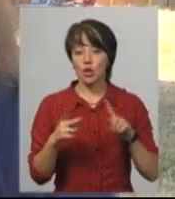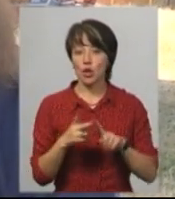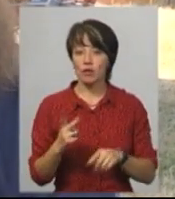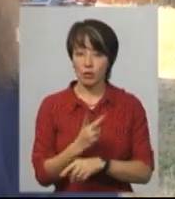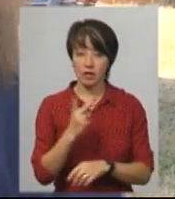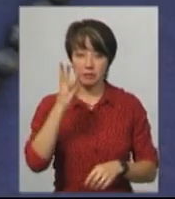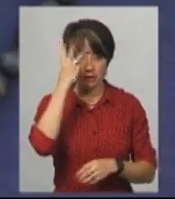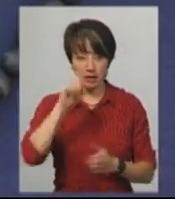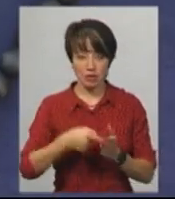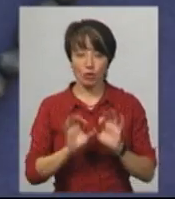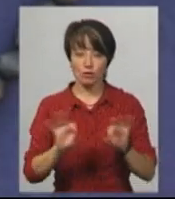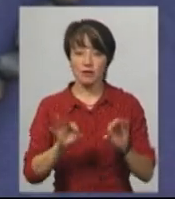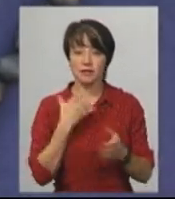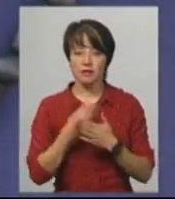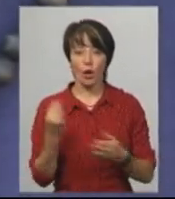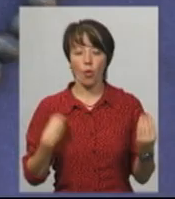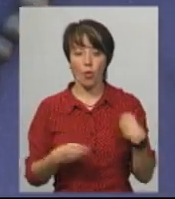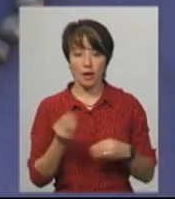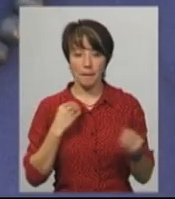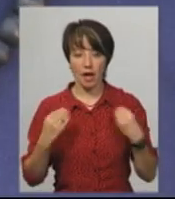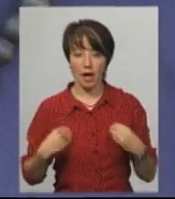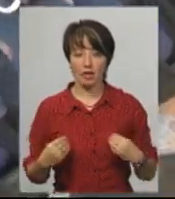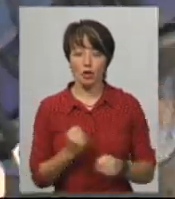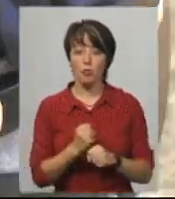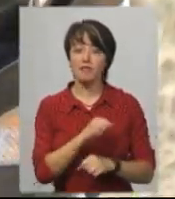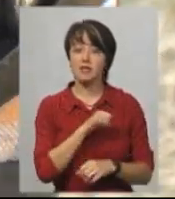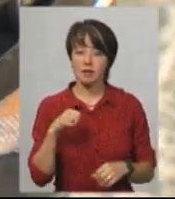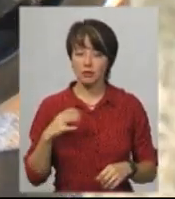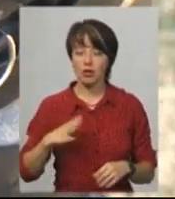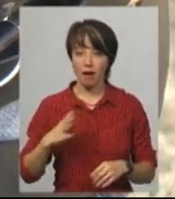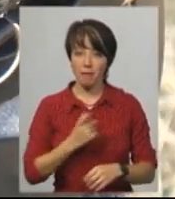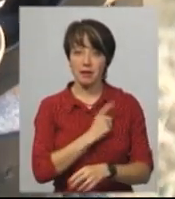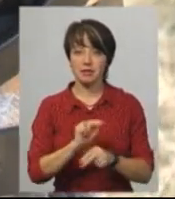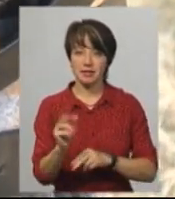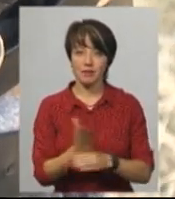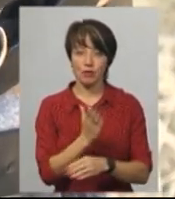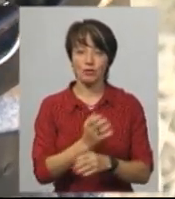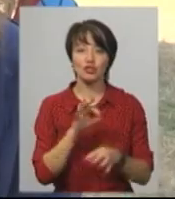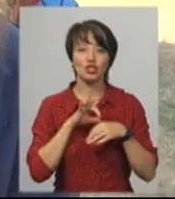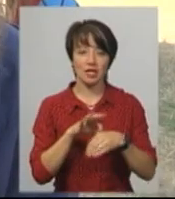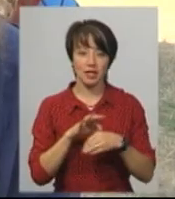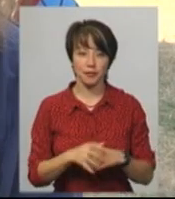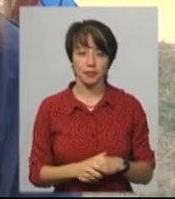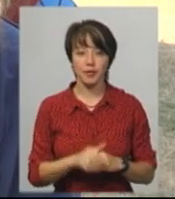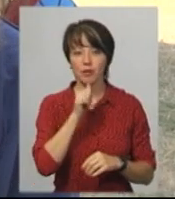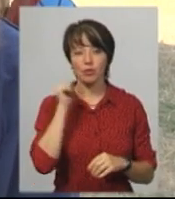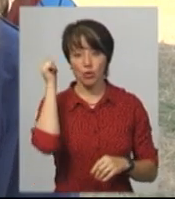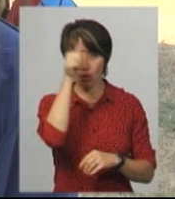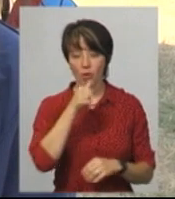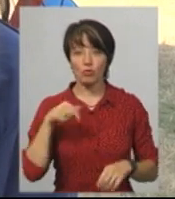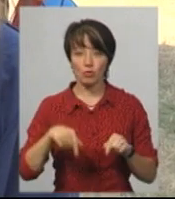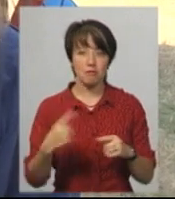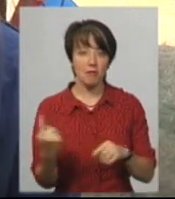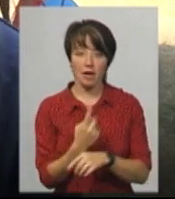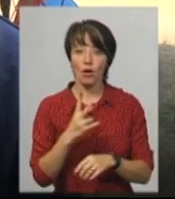Він з Хмельницького. Розповідає, свій одяг та прикраси робив сам. Тому, каже, чекає майстер-клас з виробів зі шкіри. Того року був вперше, але